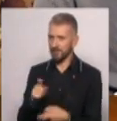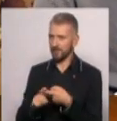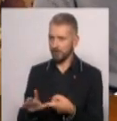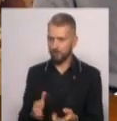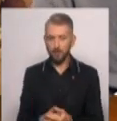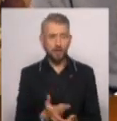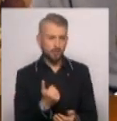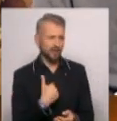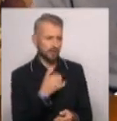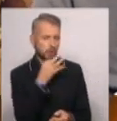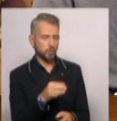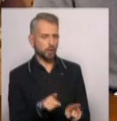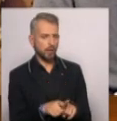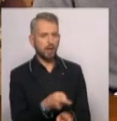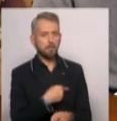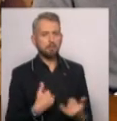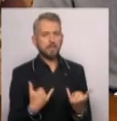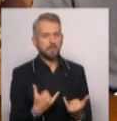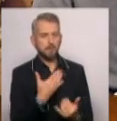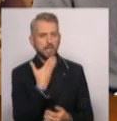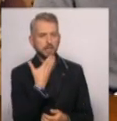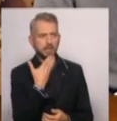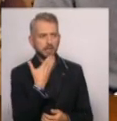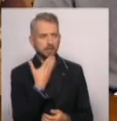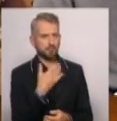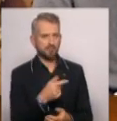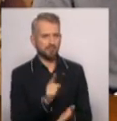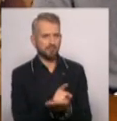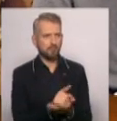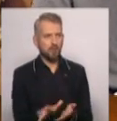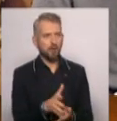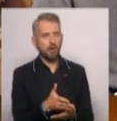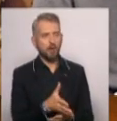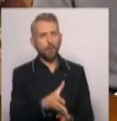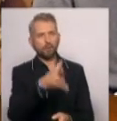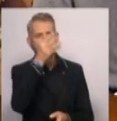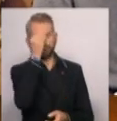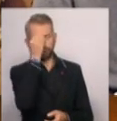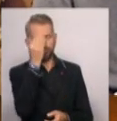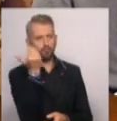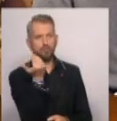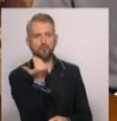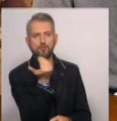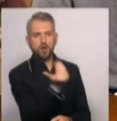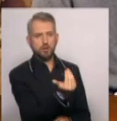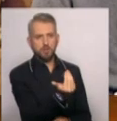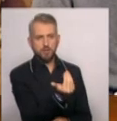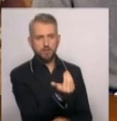сформулював це таким чином. Ми тепер не маємо необхідності брати до уваги точку